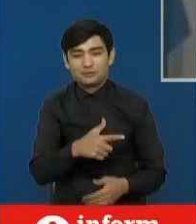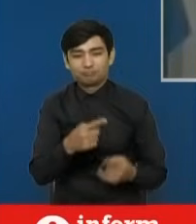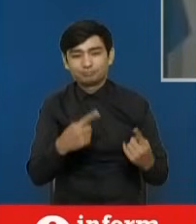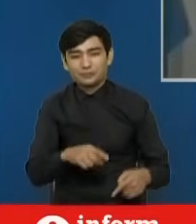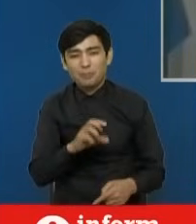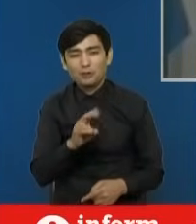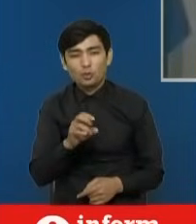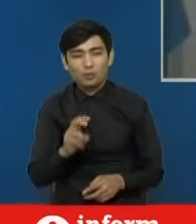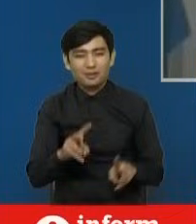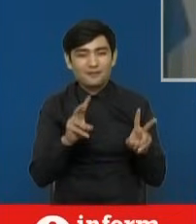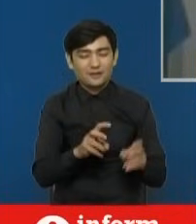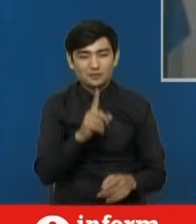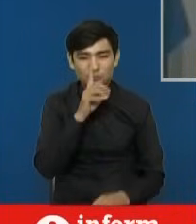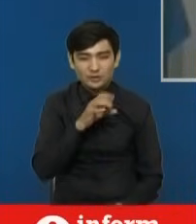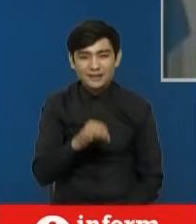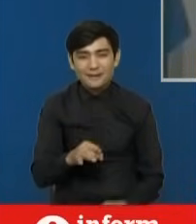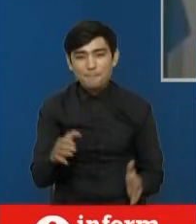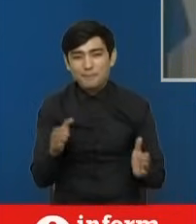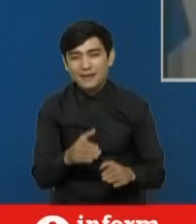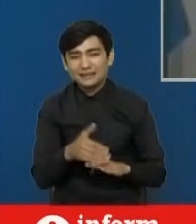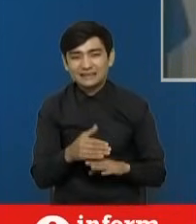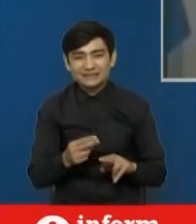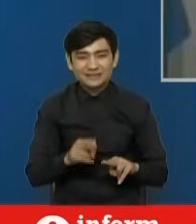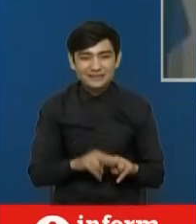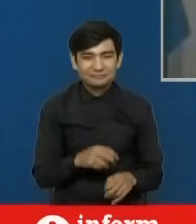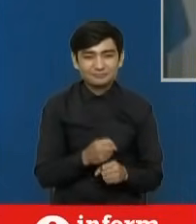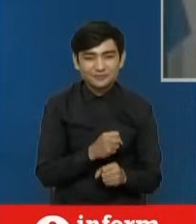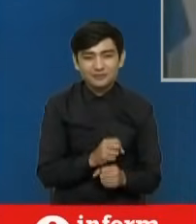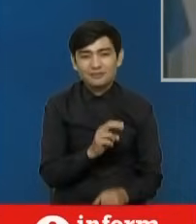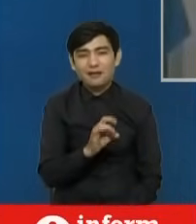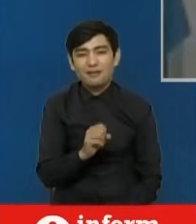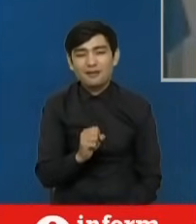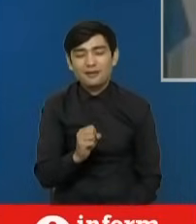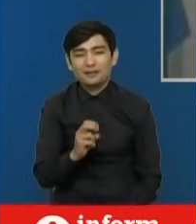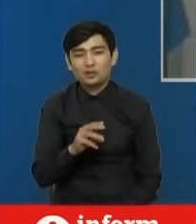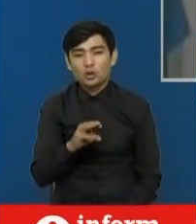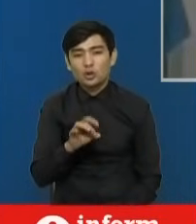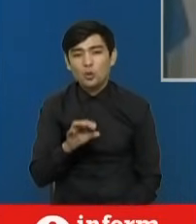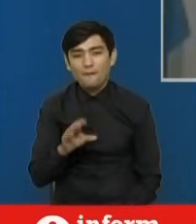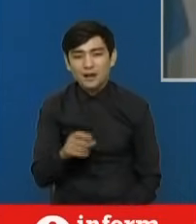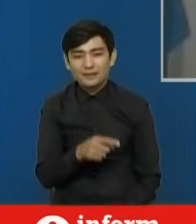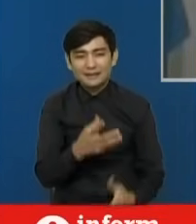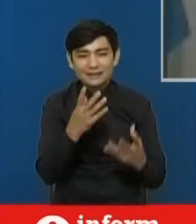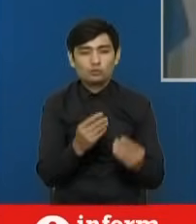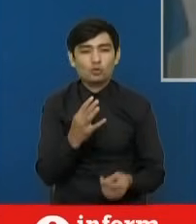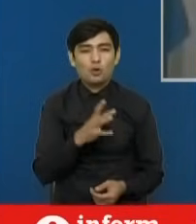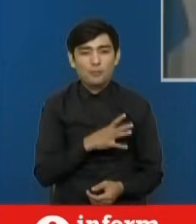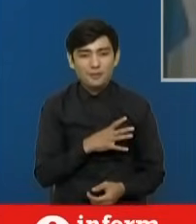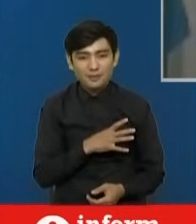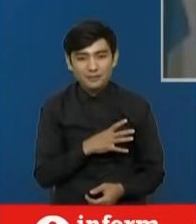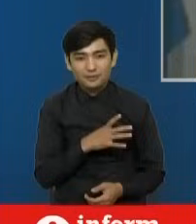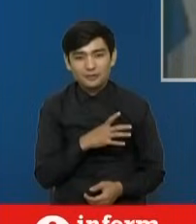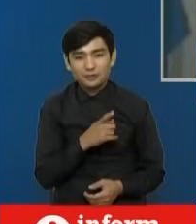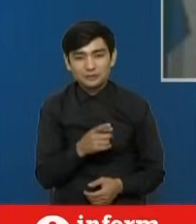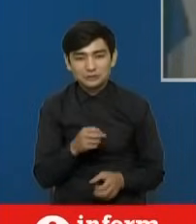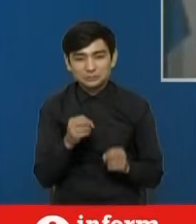А из-за того, что микрофинансовая организация так делает корректировки, там количество дней просрочек уменьшается. То